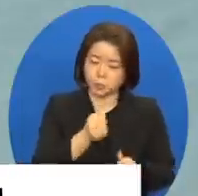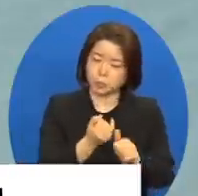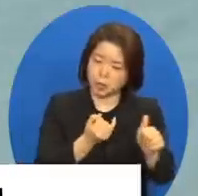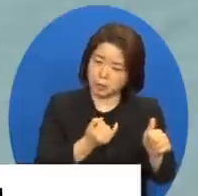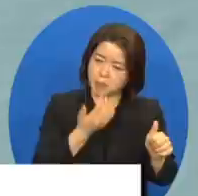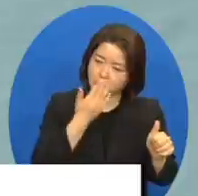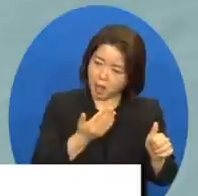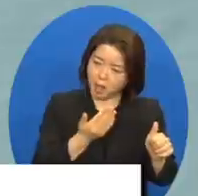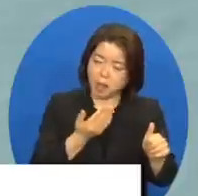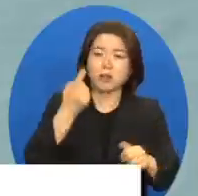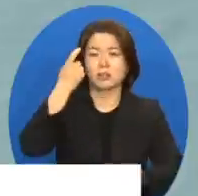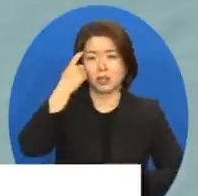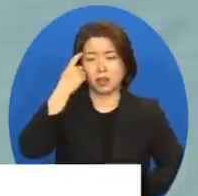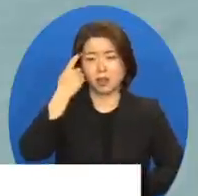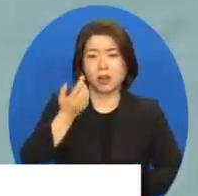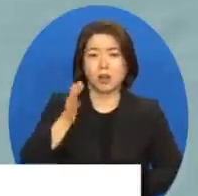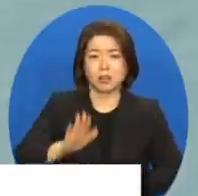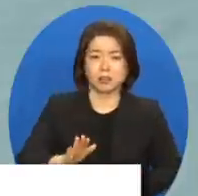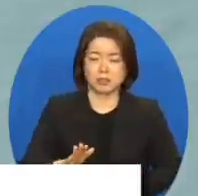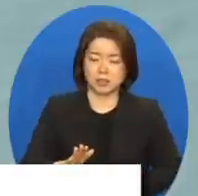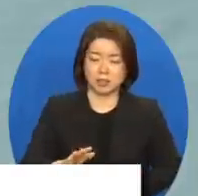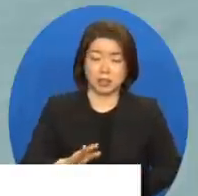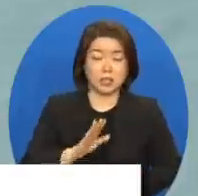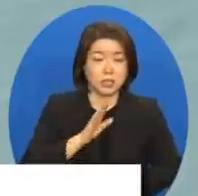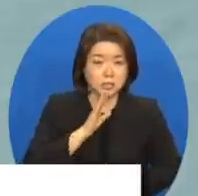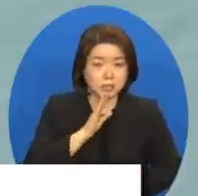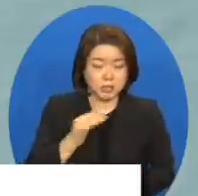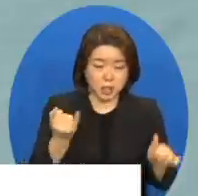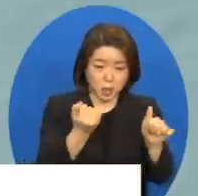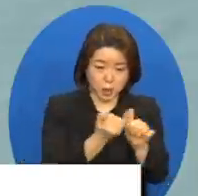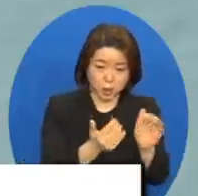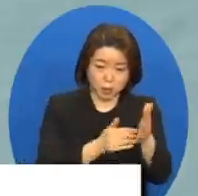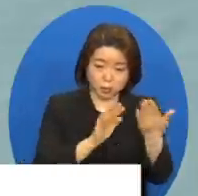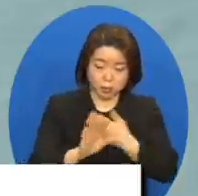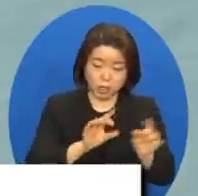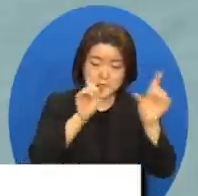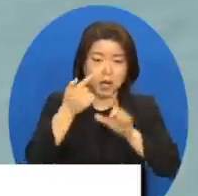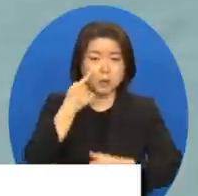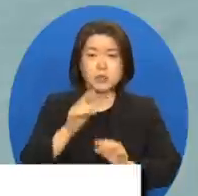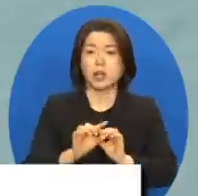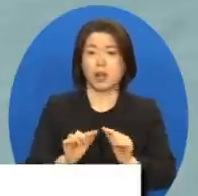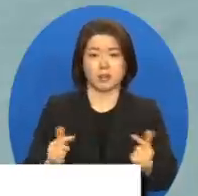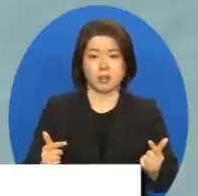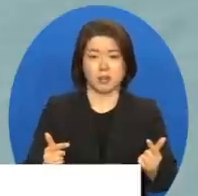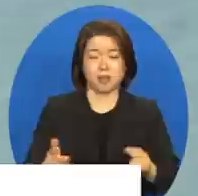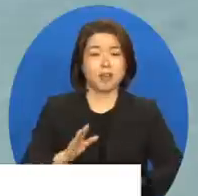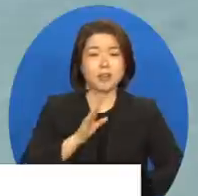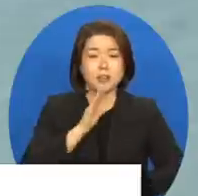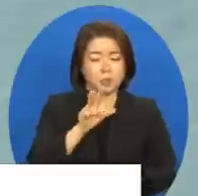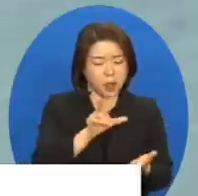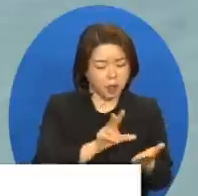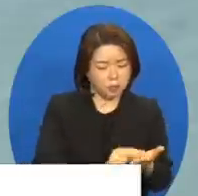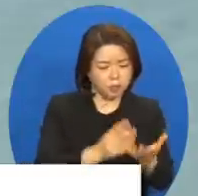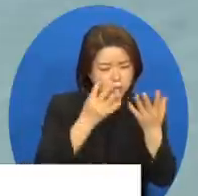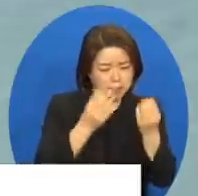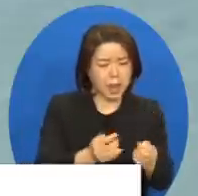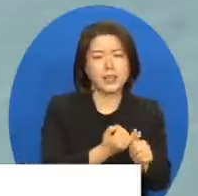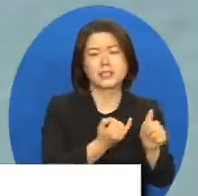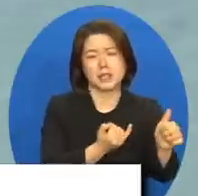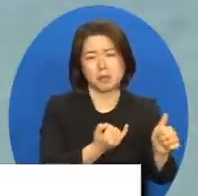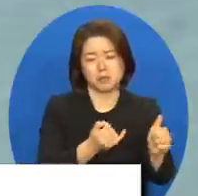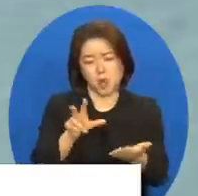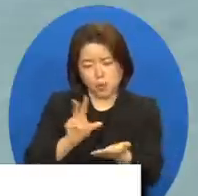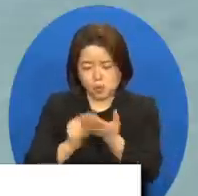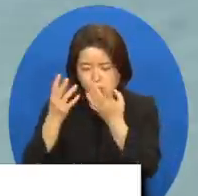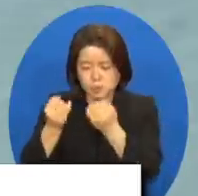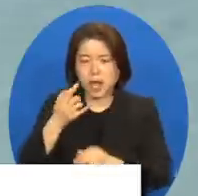되겠지. 그런데 실제로 결혼해서 살아보니까 아니더라고요. 정말 문제가 많은 남편이었고 문제가